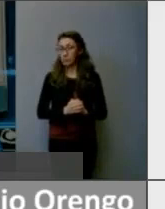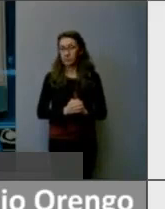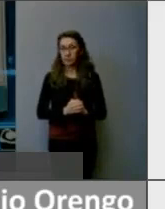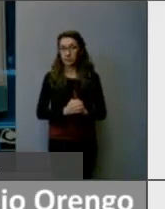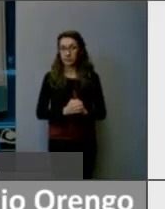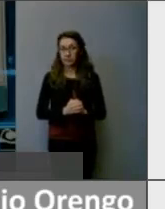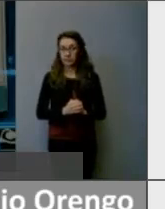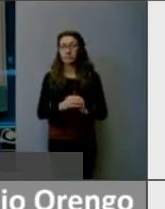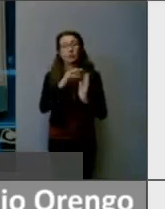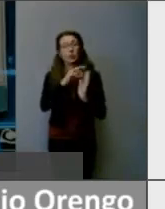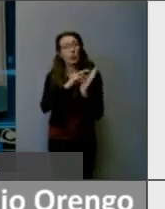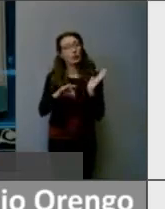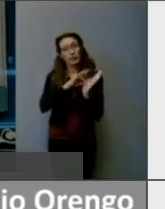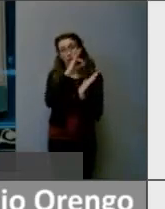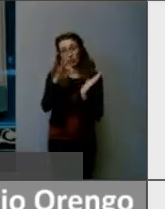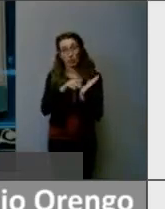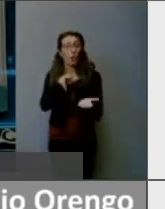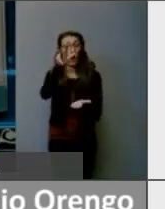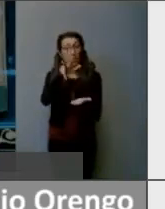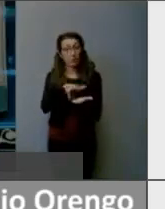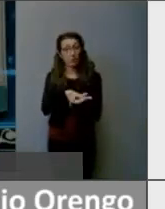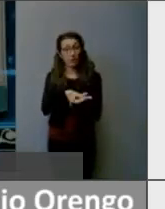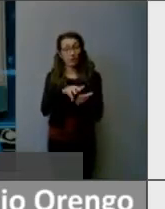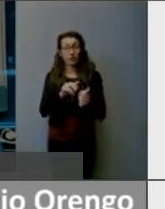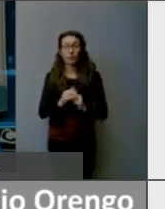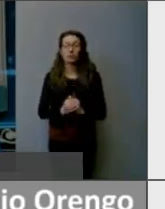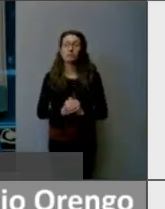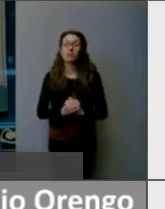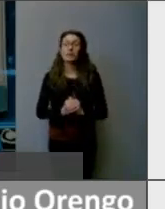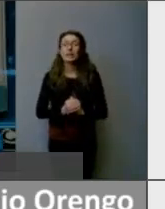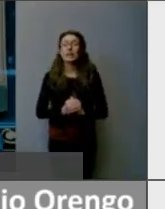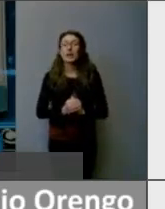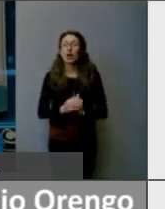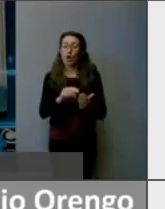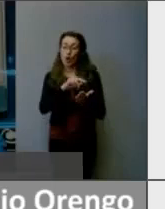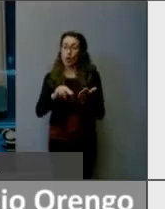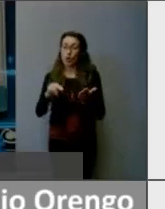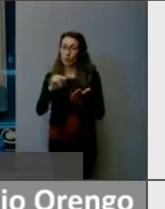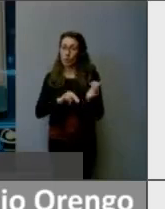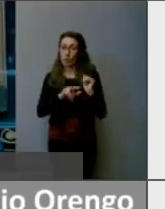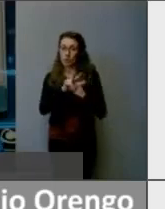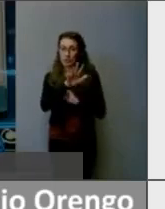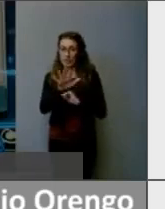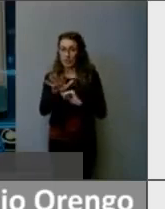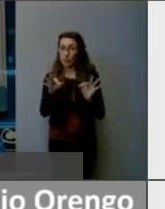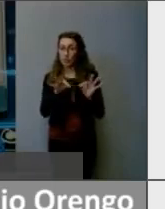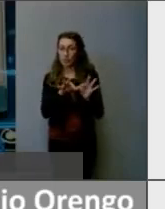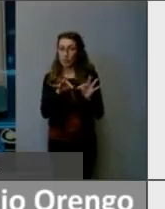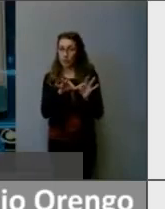L'ordine del giorno è approvato con 35 voti favorevoli.